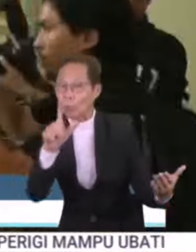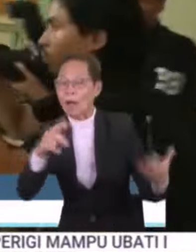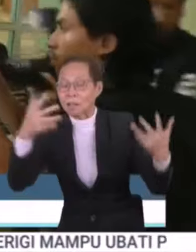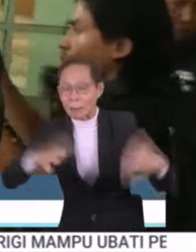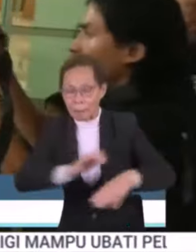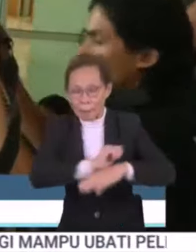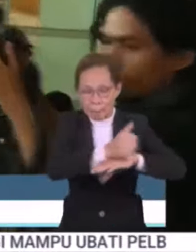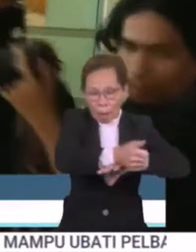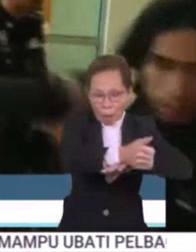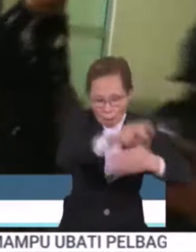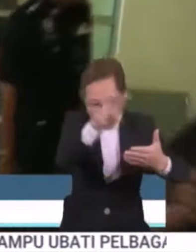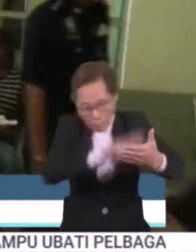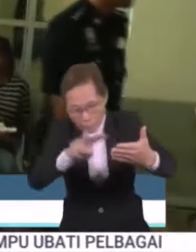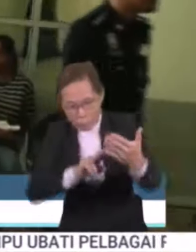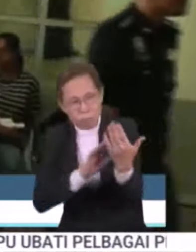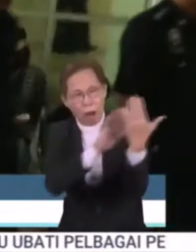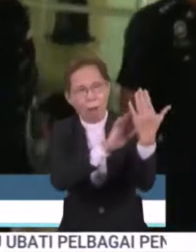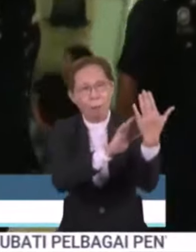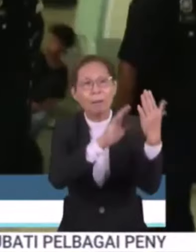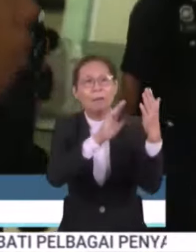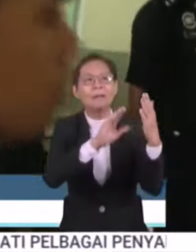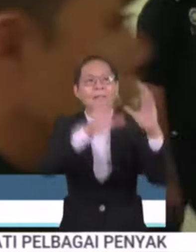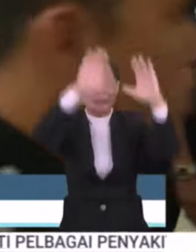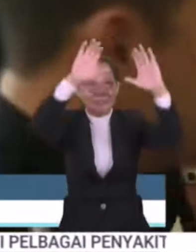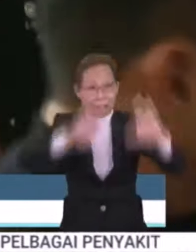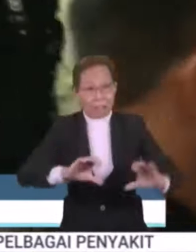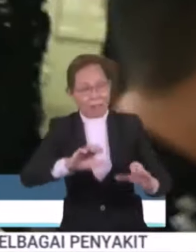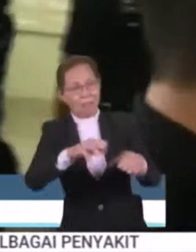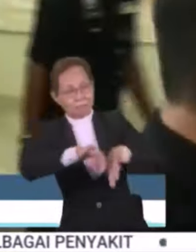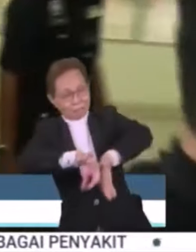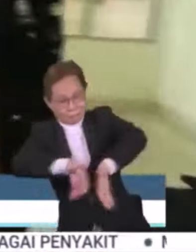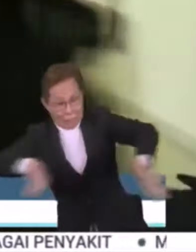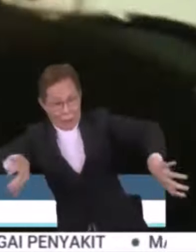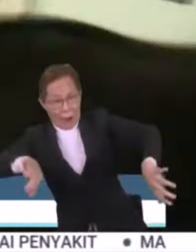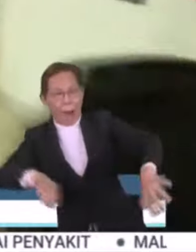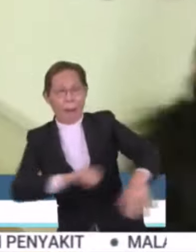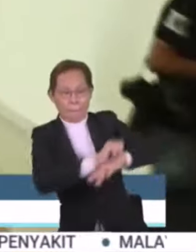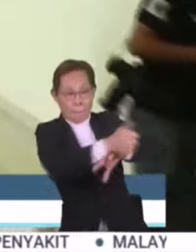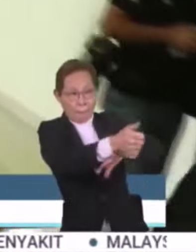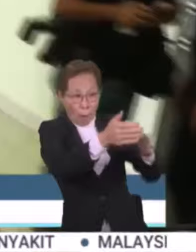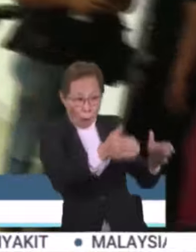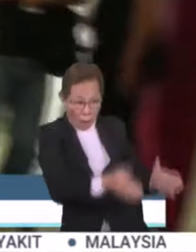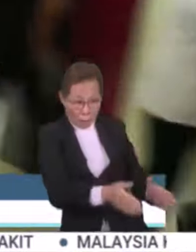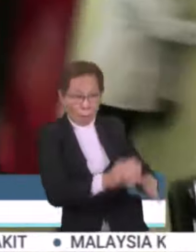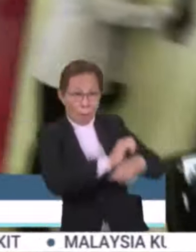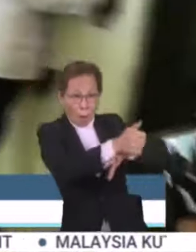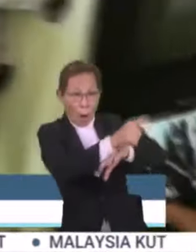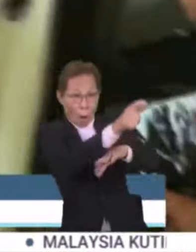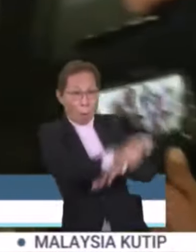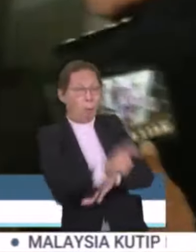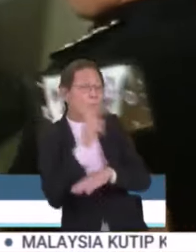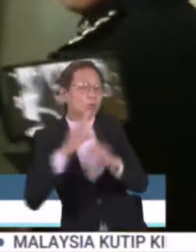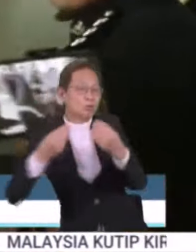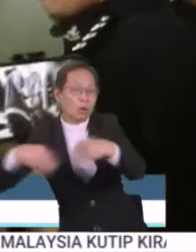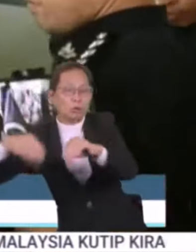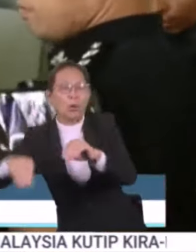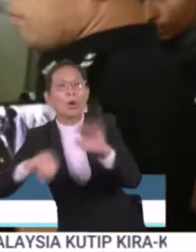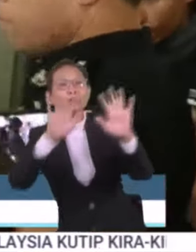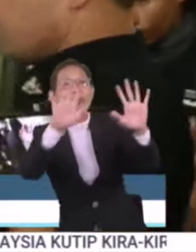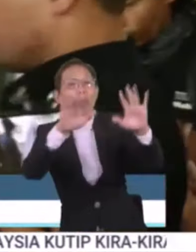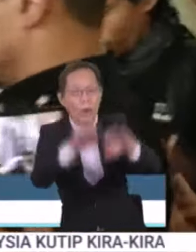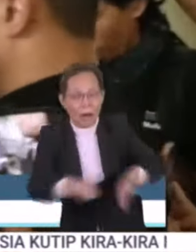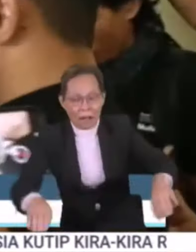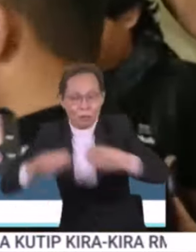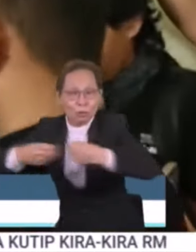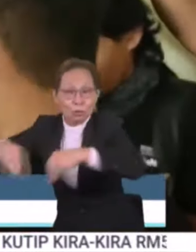selepas pertuduhan dibacakan terhadapnya secara berasingan mengikut pertuduhan wanita itu di didakwa telah memperdagangkan 10